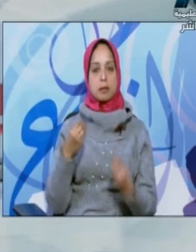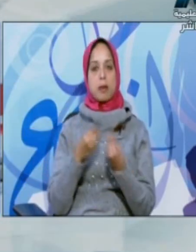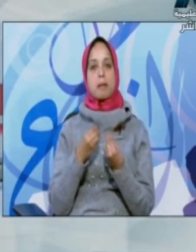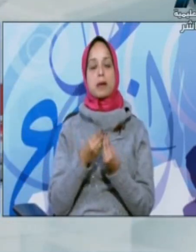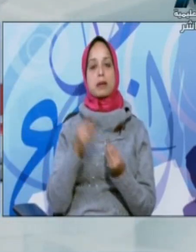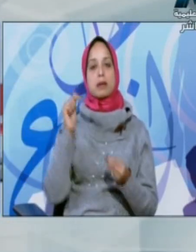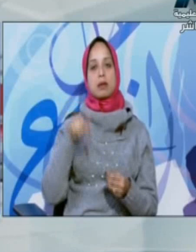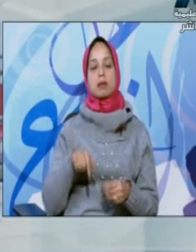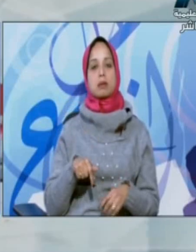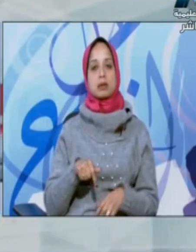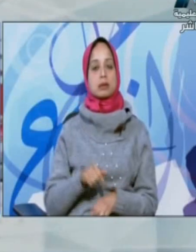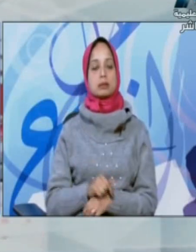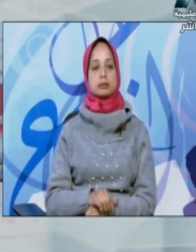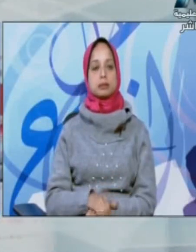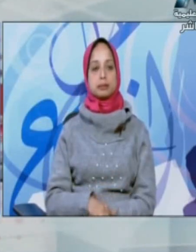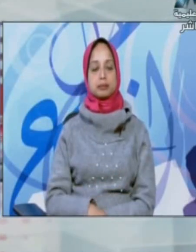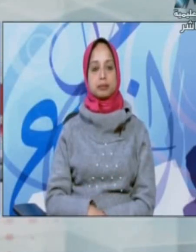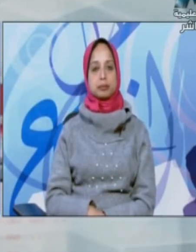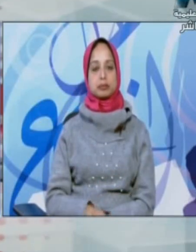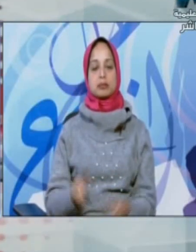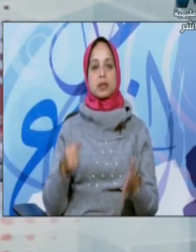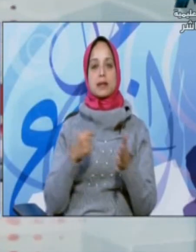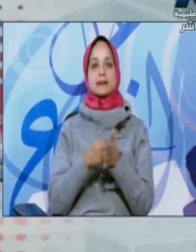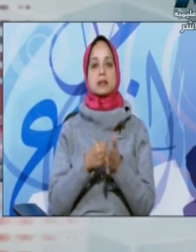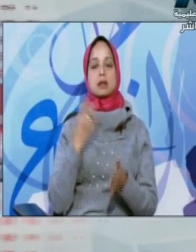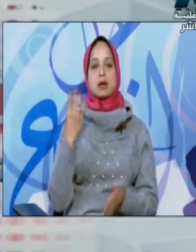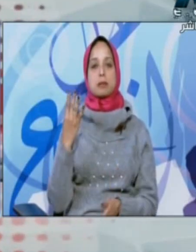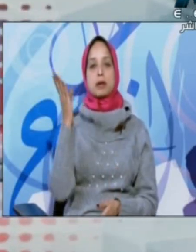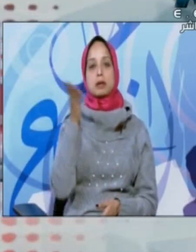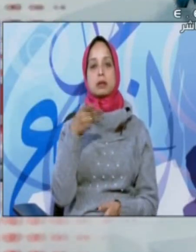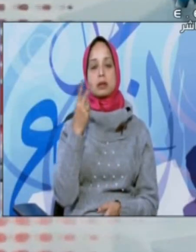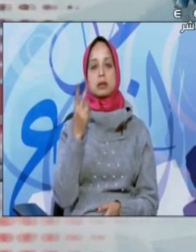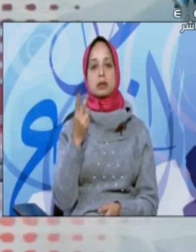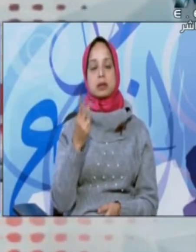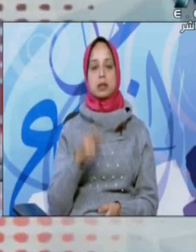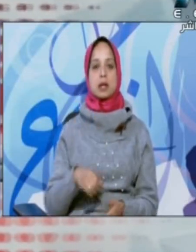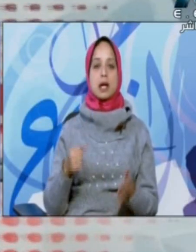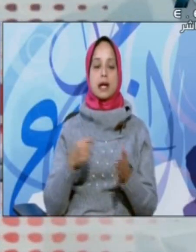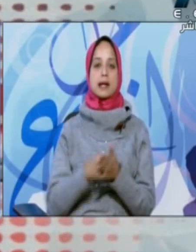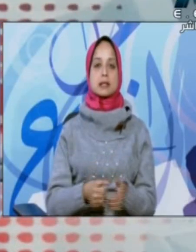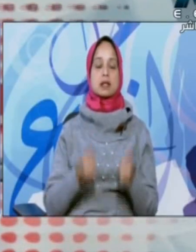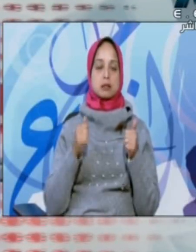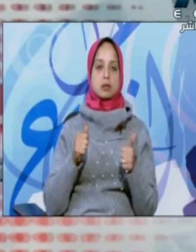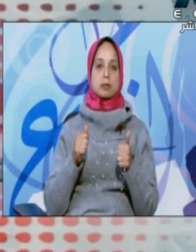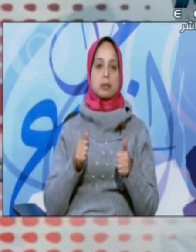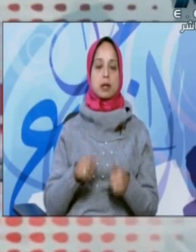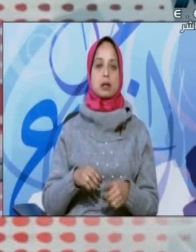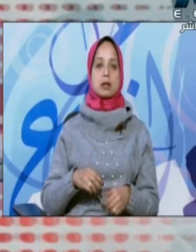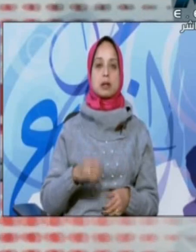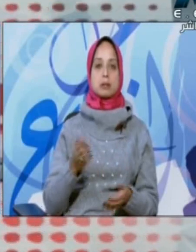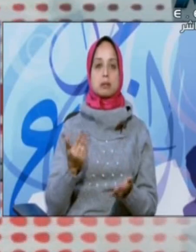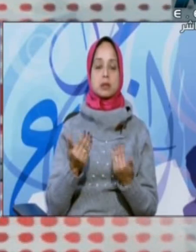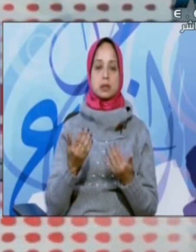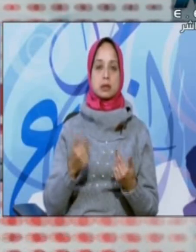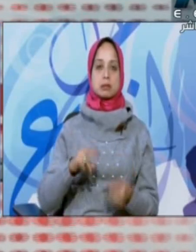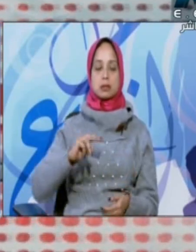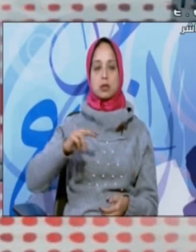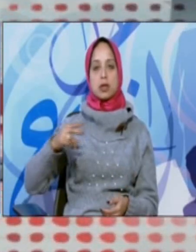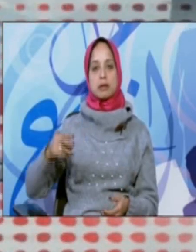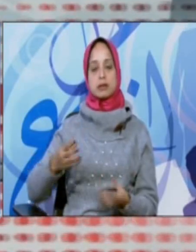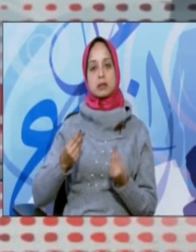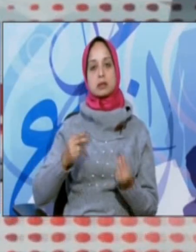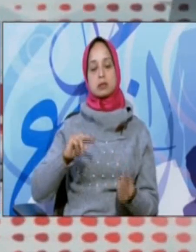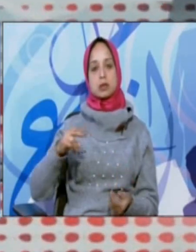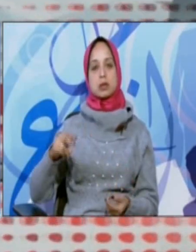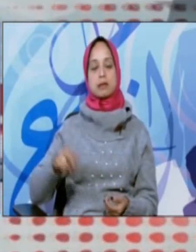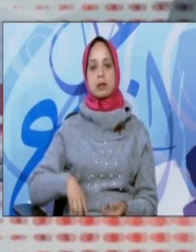ايه، حادثة 4 فبراير، حادثة مهمة جدا وبتيجي بأشكال كتيرة جدا. يعني ماذا يحدث إذا رفض الملك؟ ده